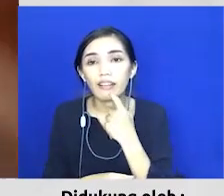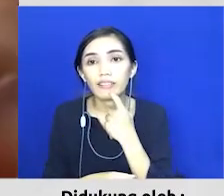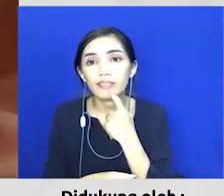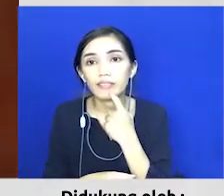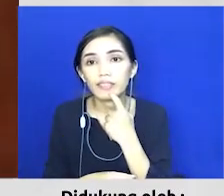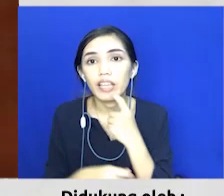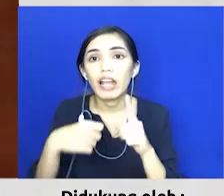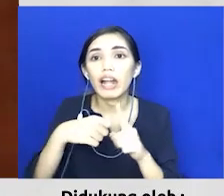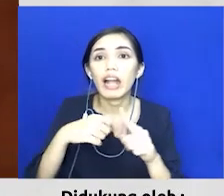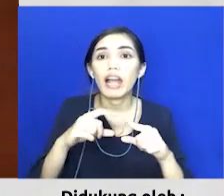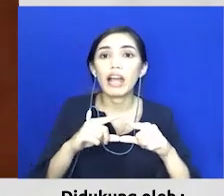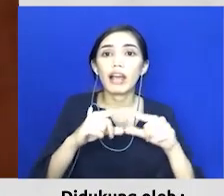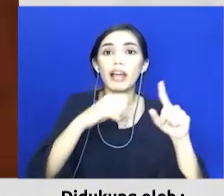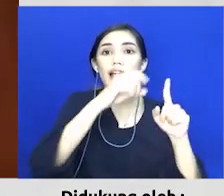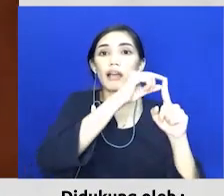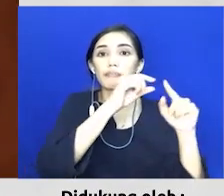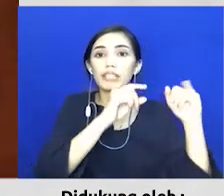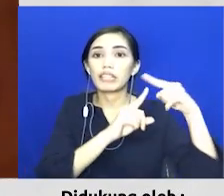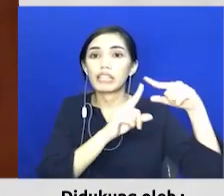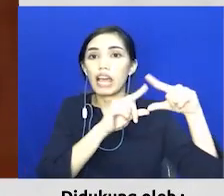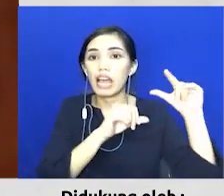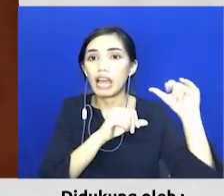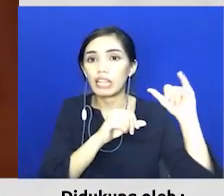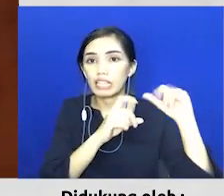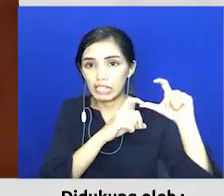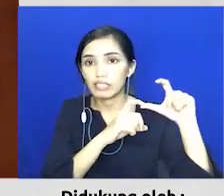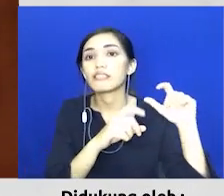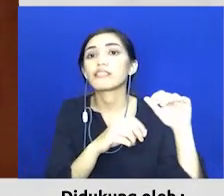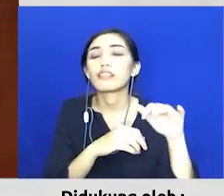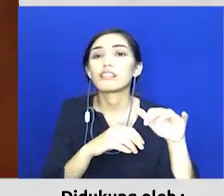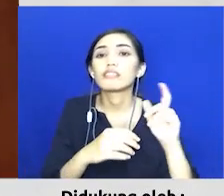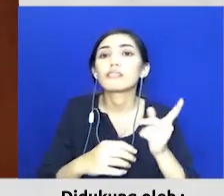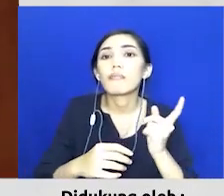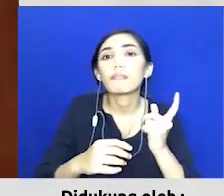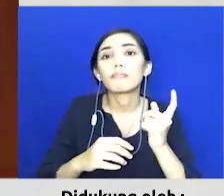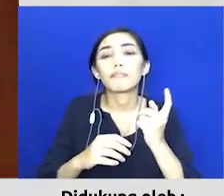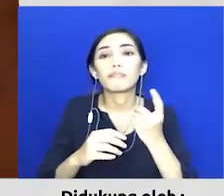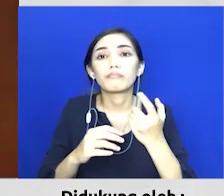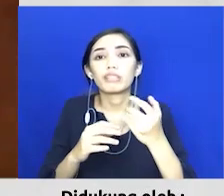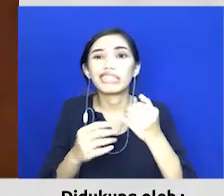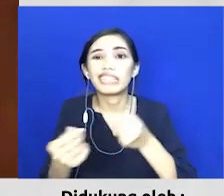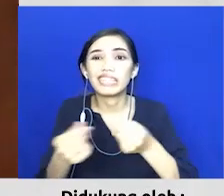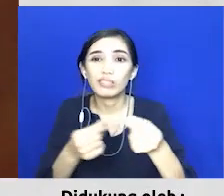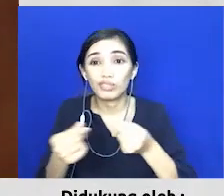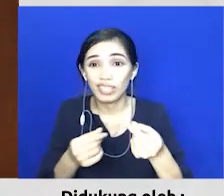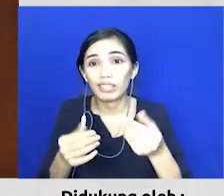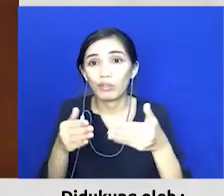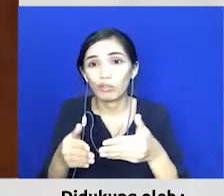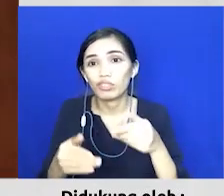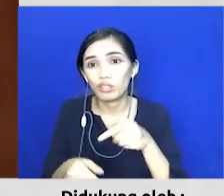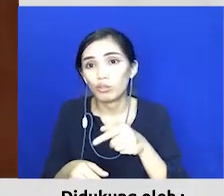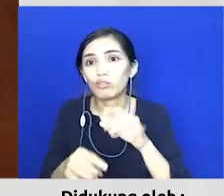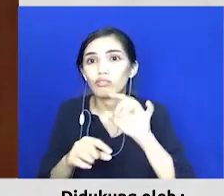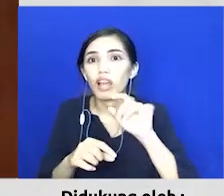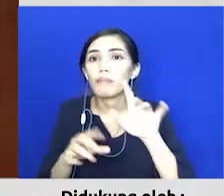industrinya bermacam-macam kan ya, ya. Dengan adanya teknologi internet dan segala macam